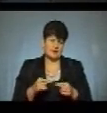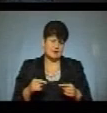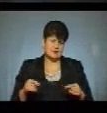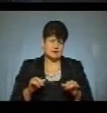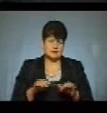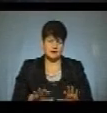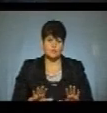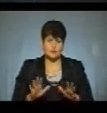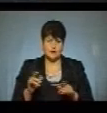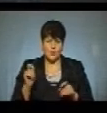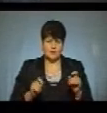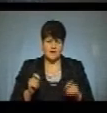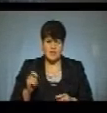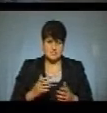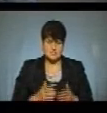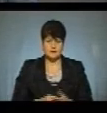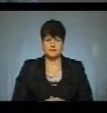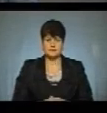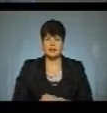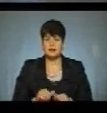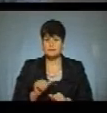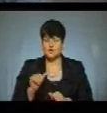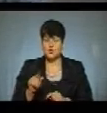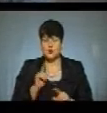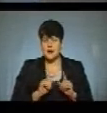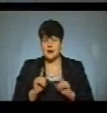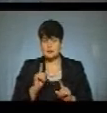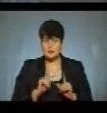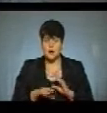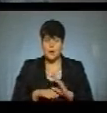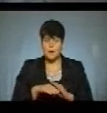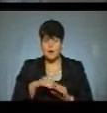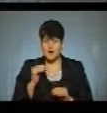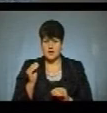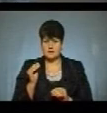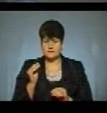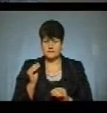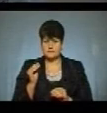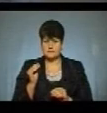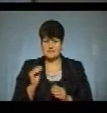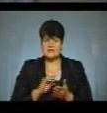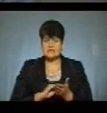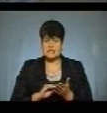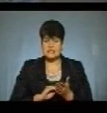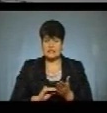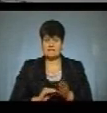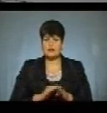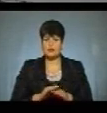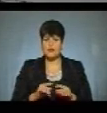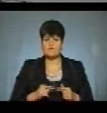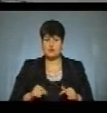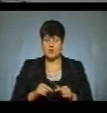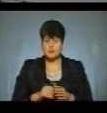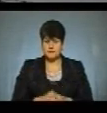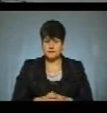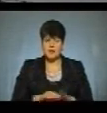заходах, подіях, конференціях. Окрім цього, рада обирає секретаріат, тобто виконавчий орган. Після